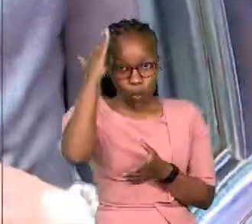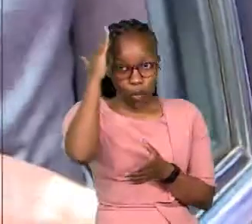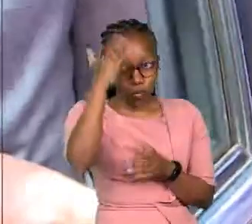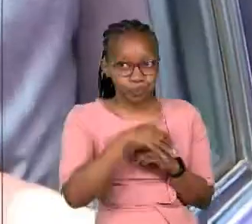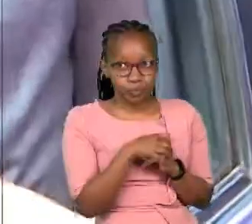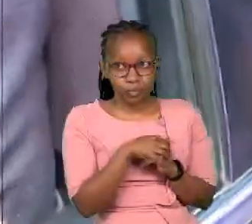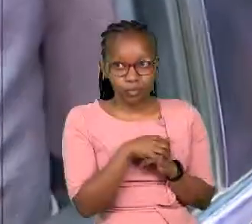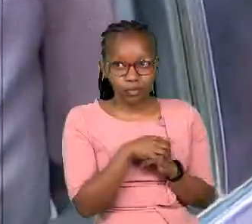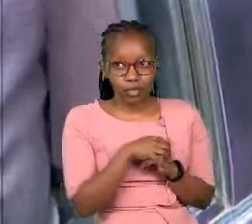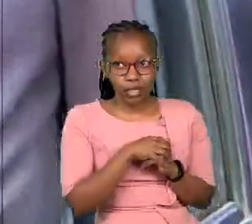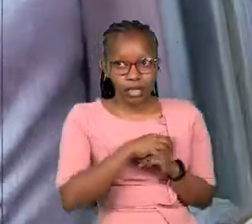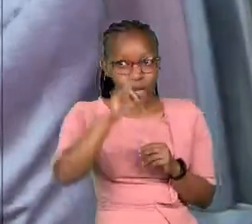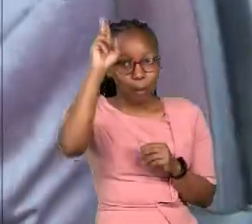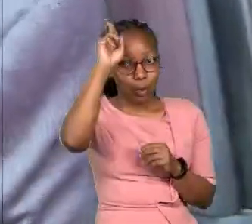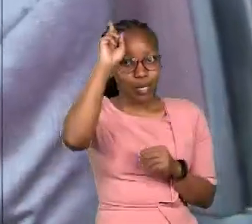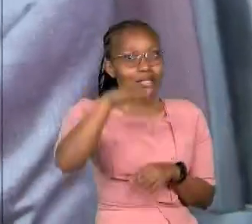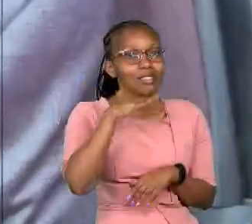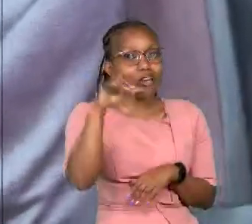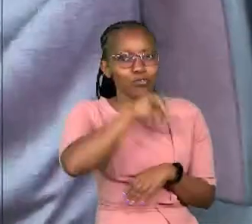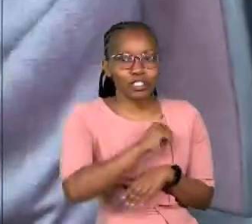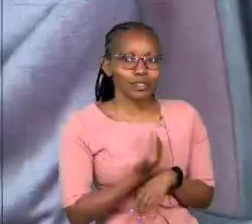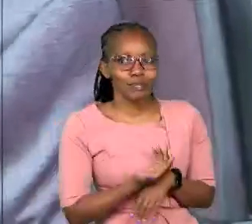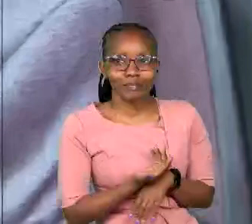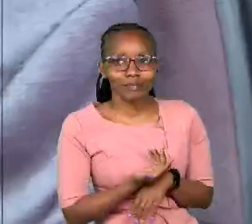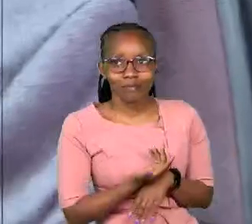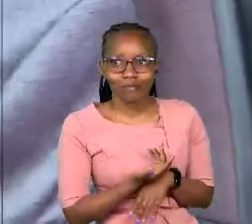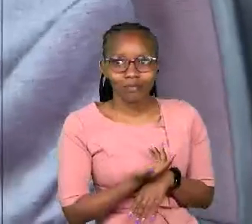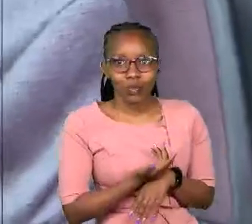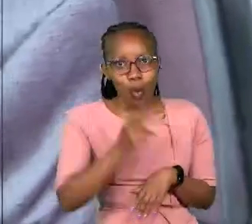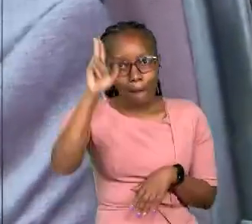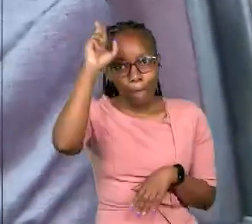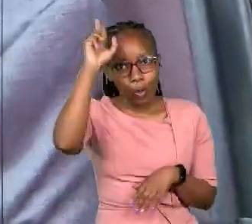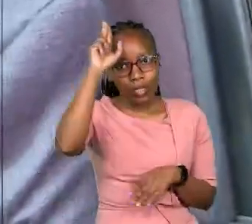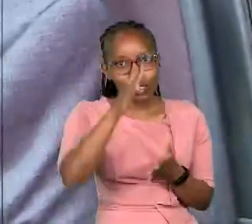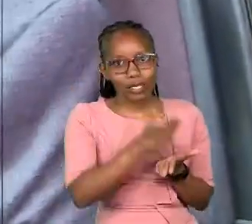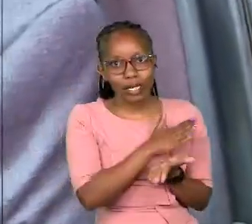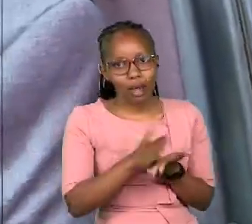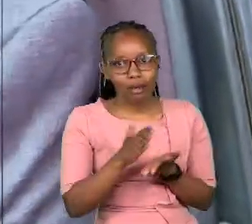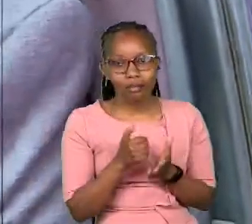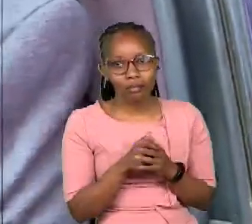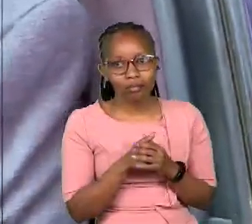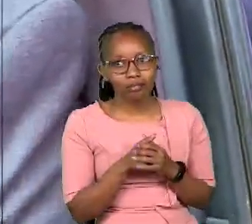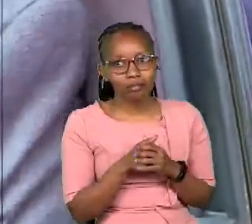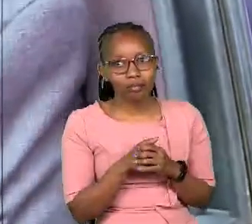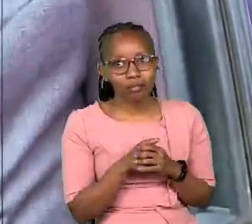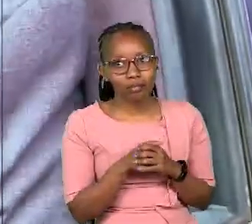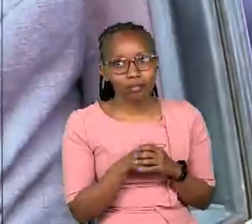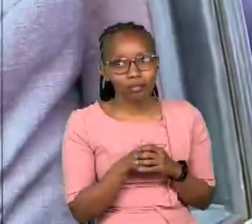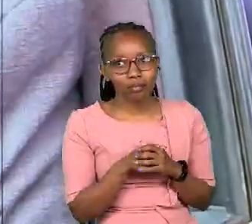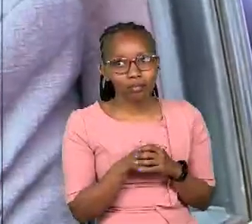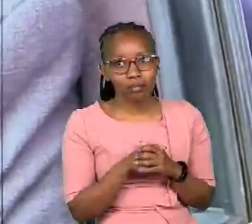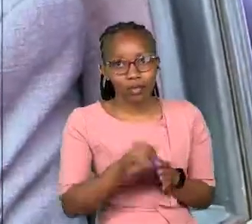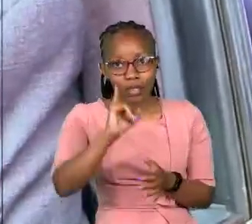mwenyewe amejipika risasi na ameweka. Kwa hivyo kikosi cha polisi lazima ile